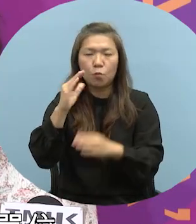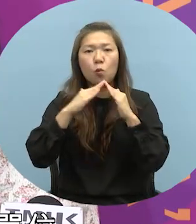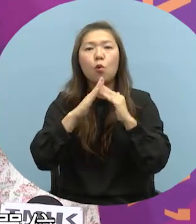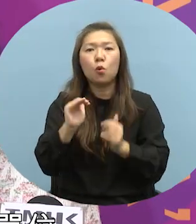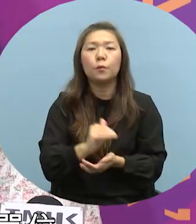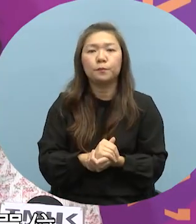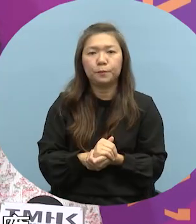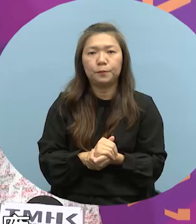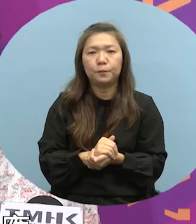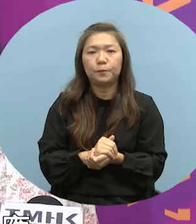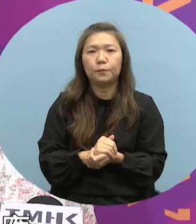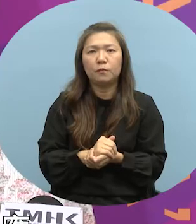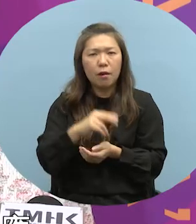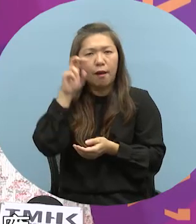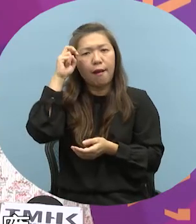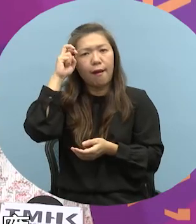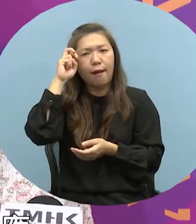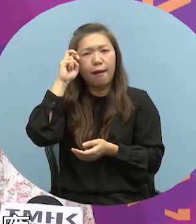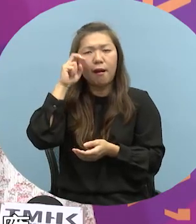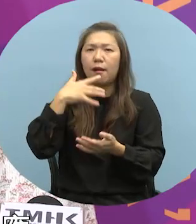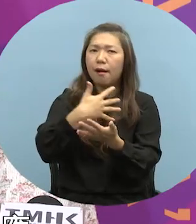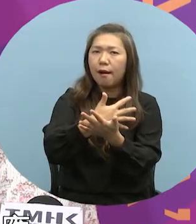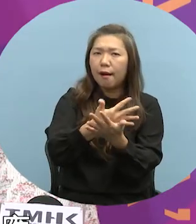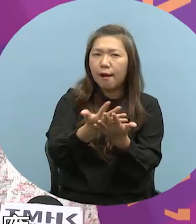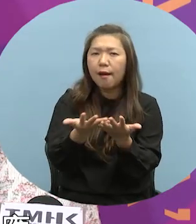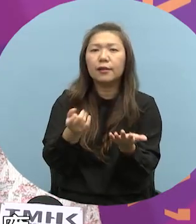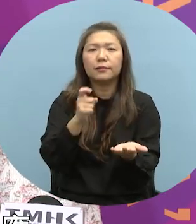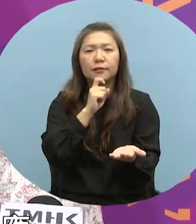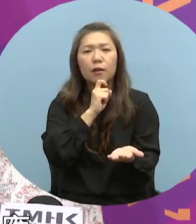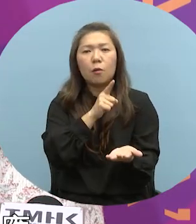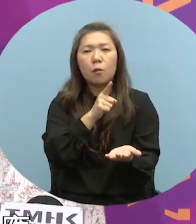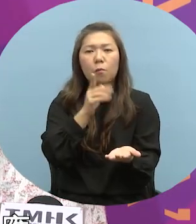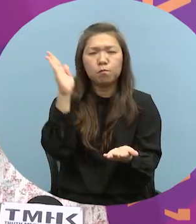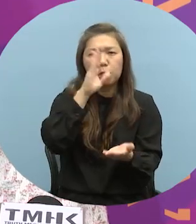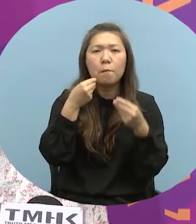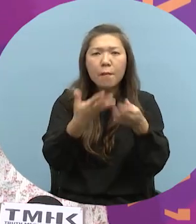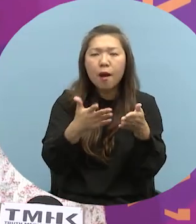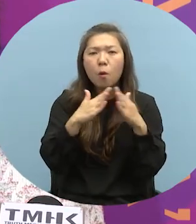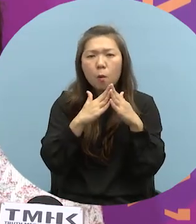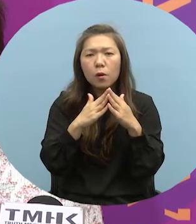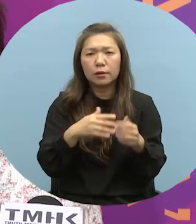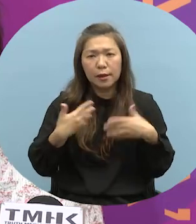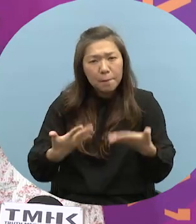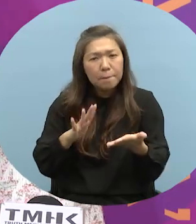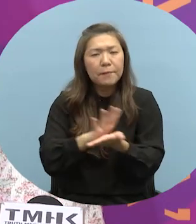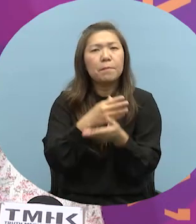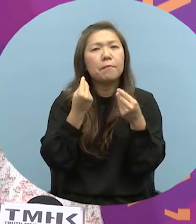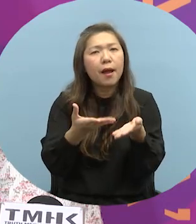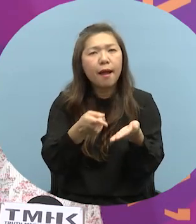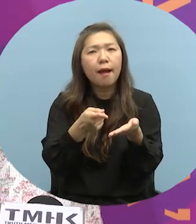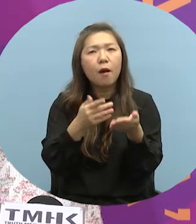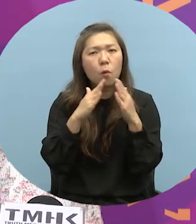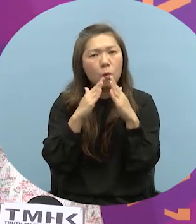3570个单位的。考慮到這些不同來源的季度供應和本年度供應